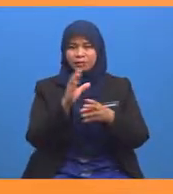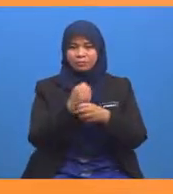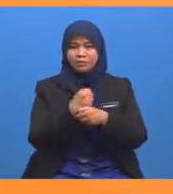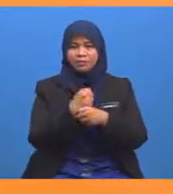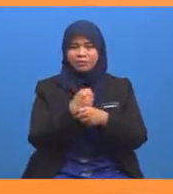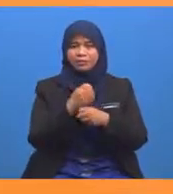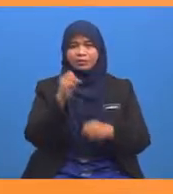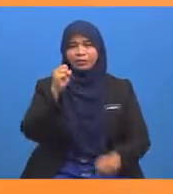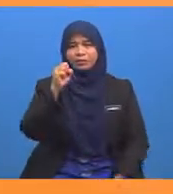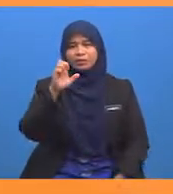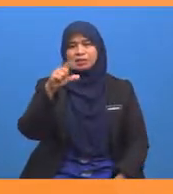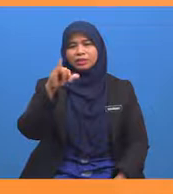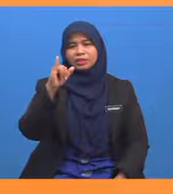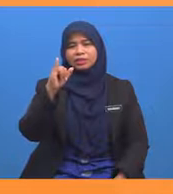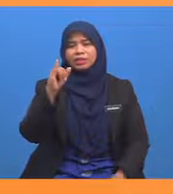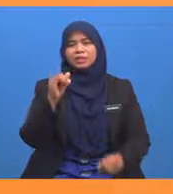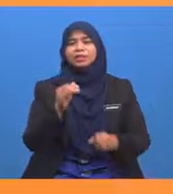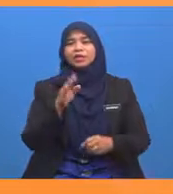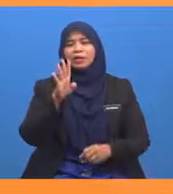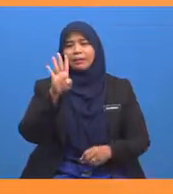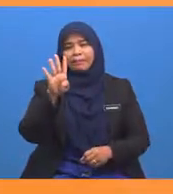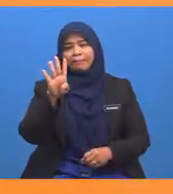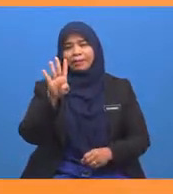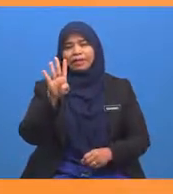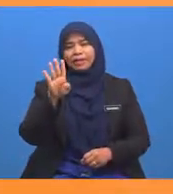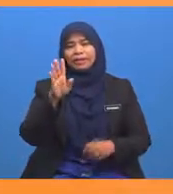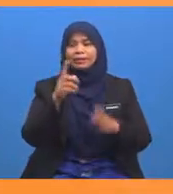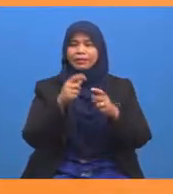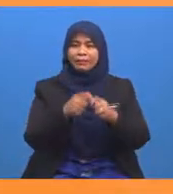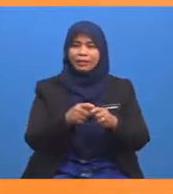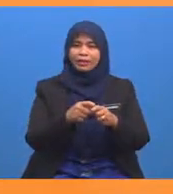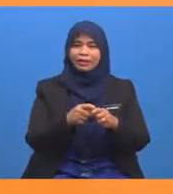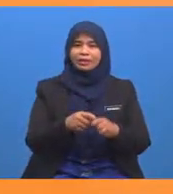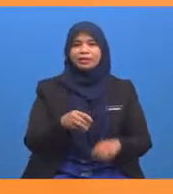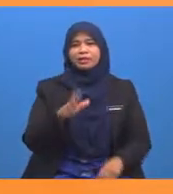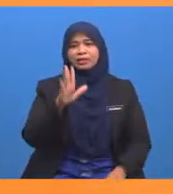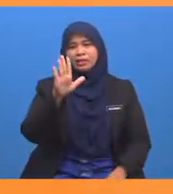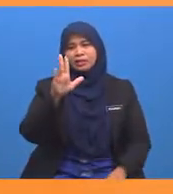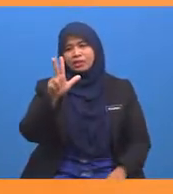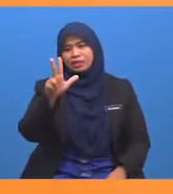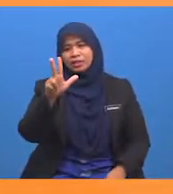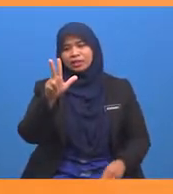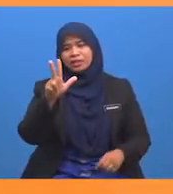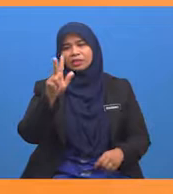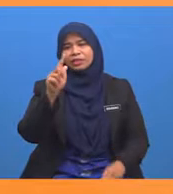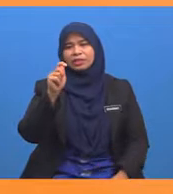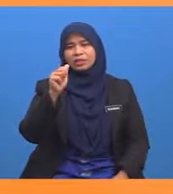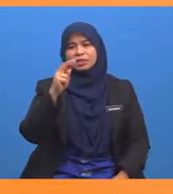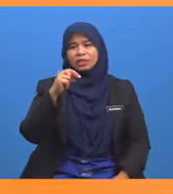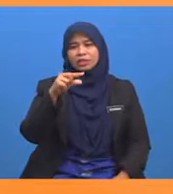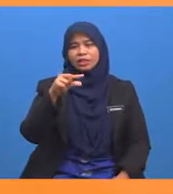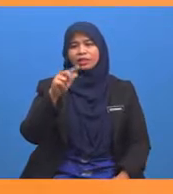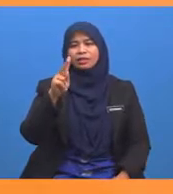segi. 4 tepat. 3 tangkup. Bangunan